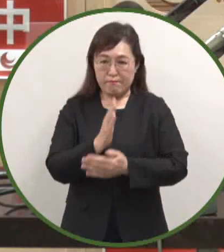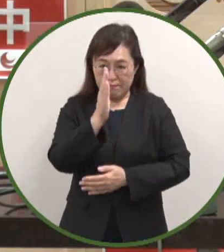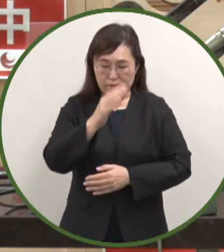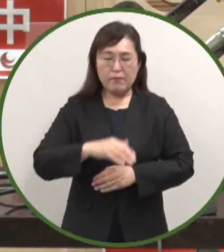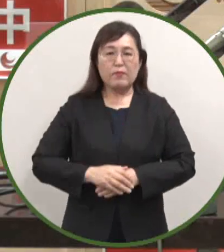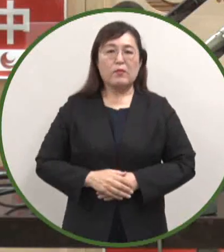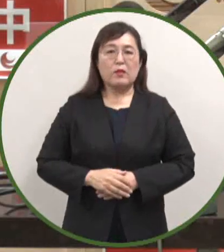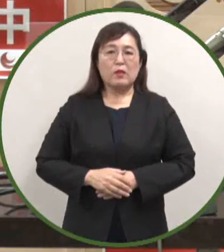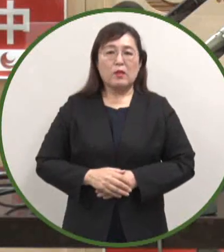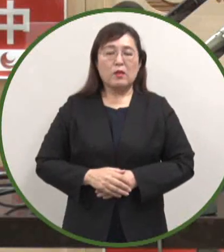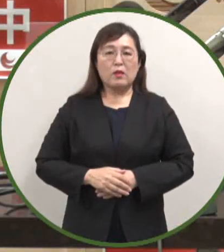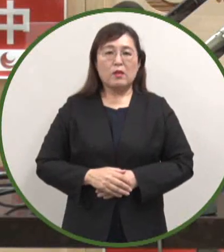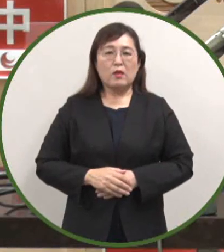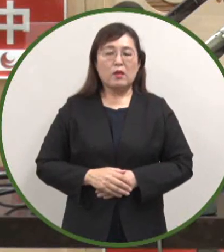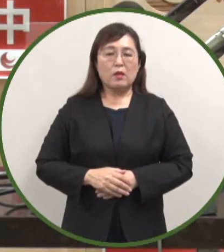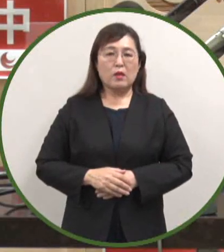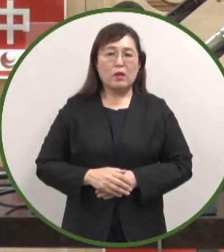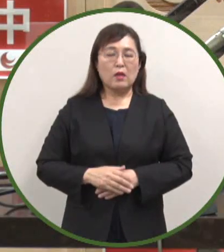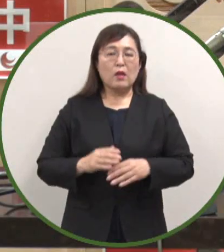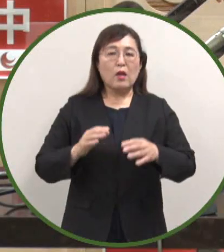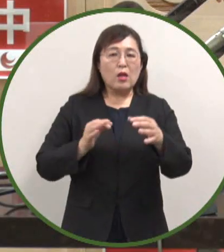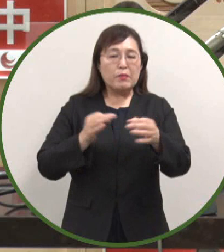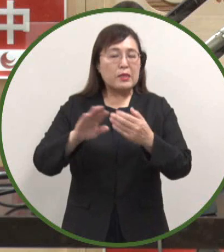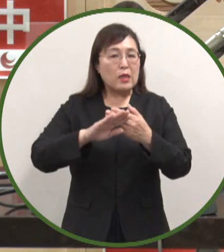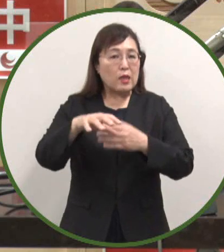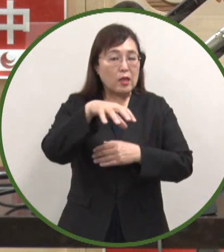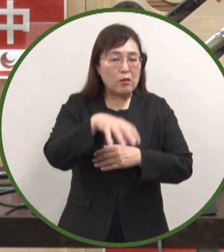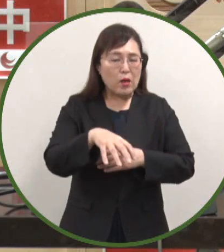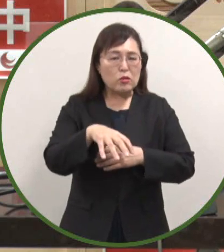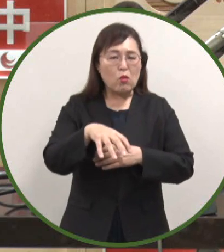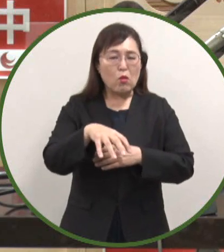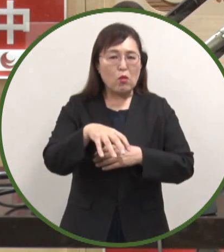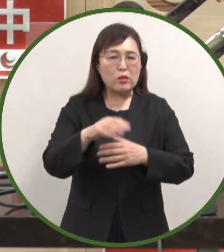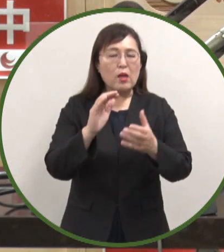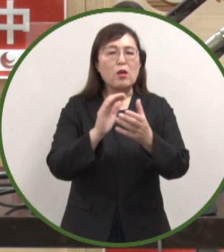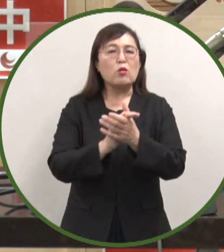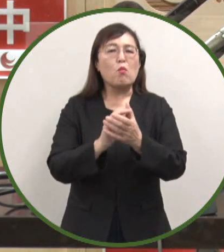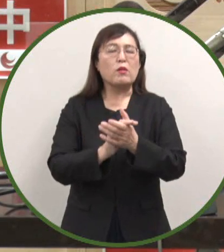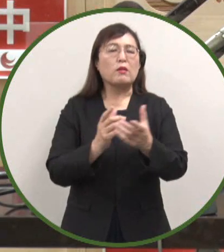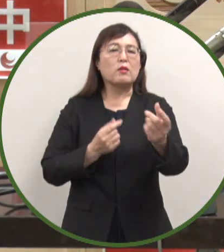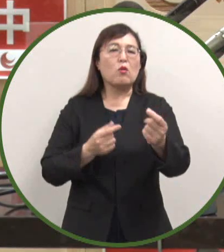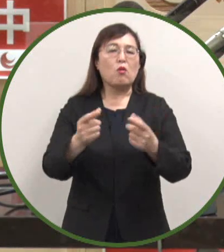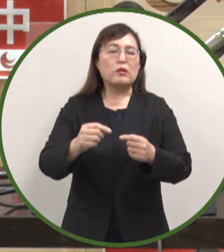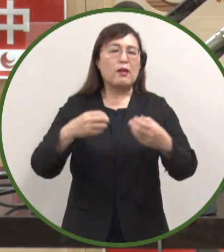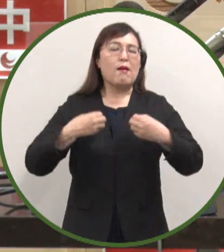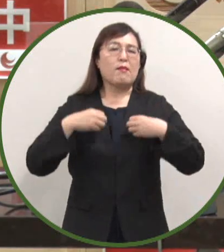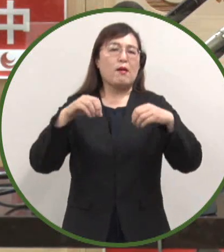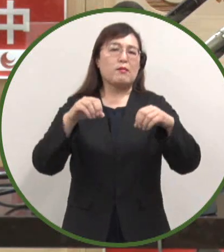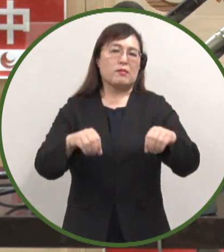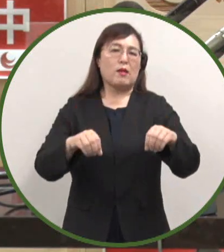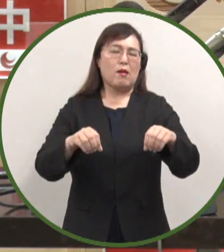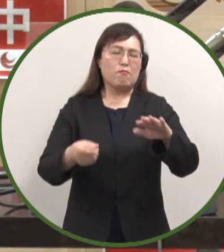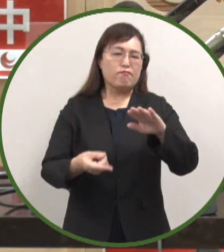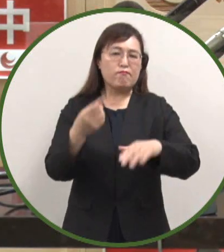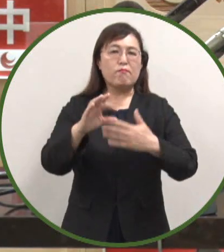場所での飲食で友人間などでの感染の例が多く見られております。